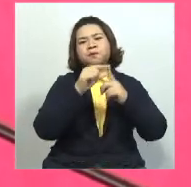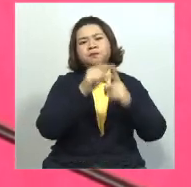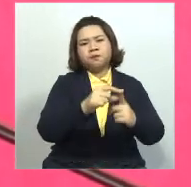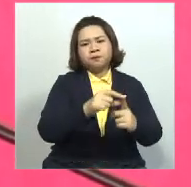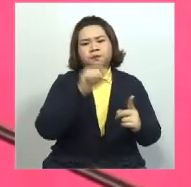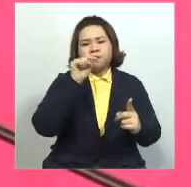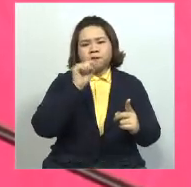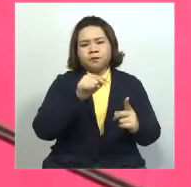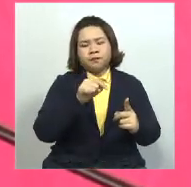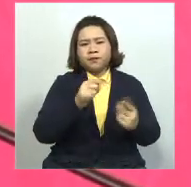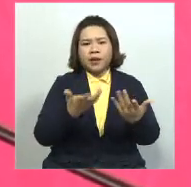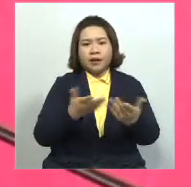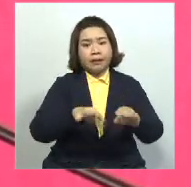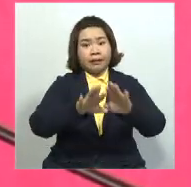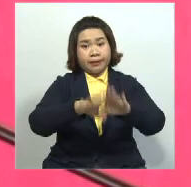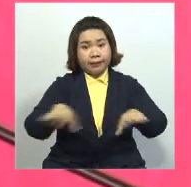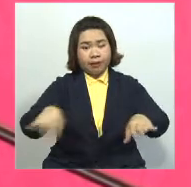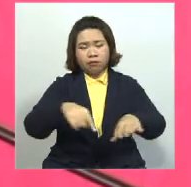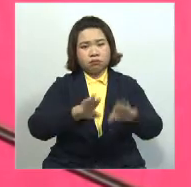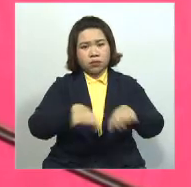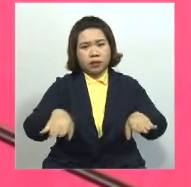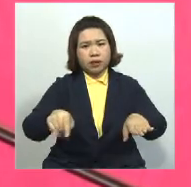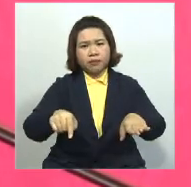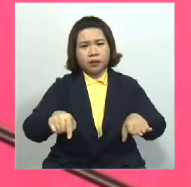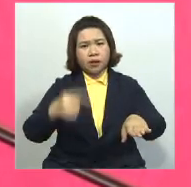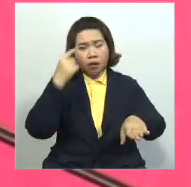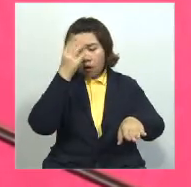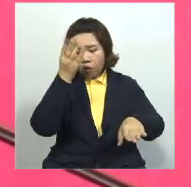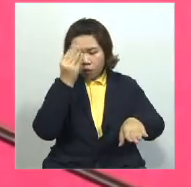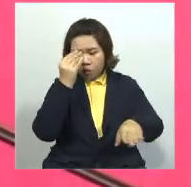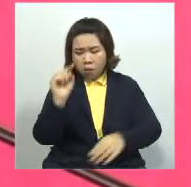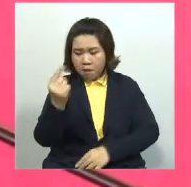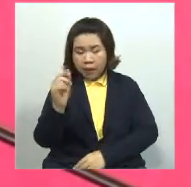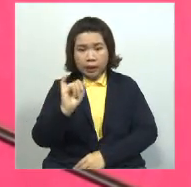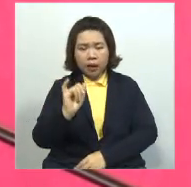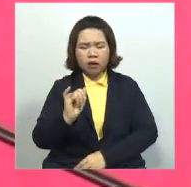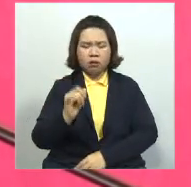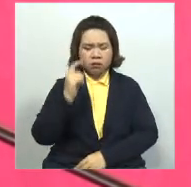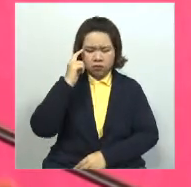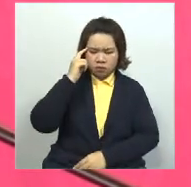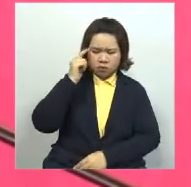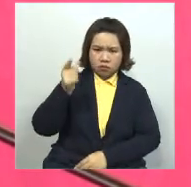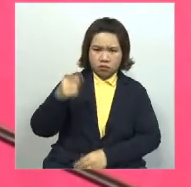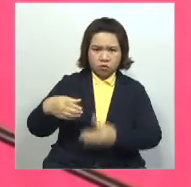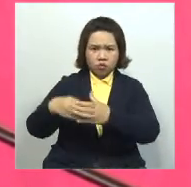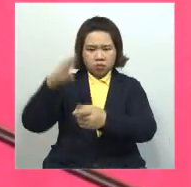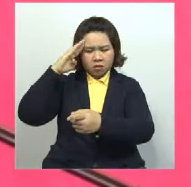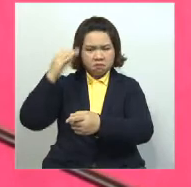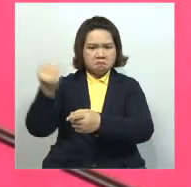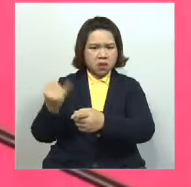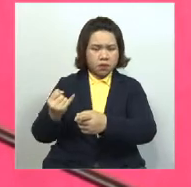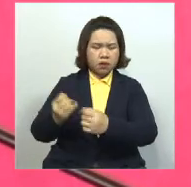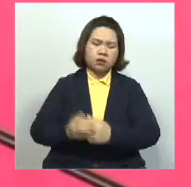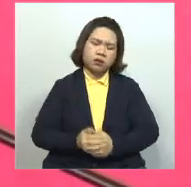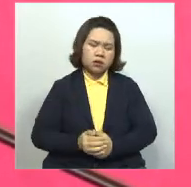ทำให้เด็กที่มันยังไม่รับรู้อะไรมากมายนะก็เกิดความเฮ้ยกองทัพมันไม่ดีอย่างนู้นอย่างนี้ผ